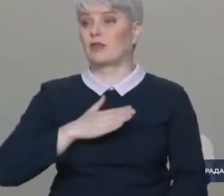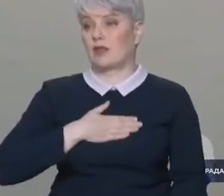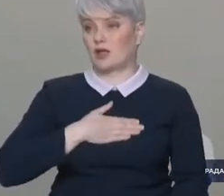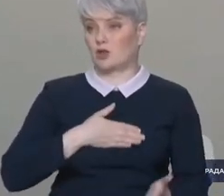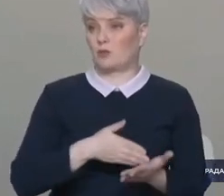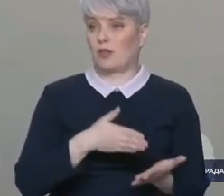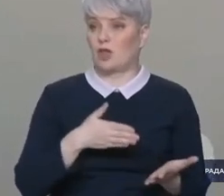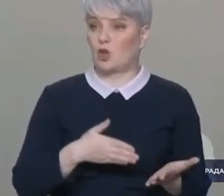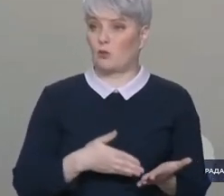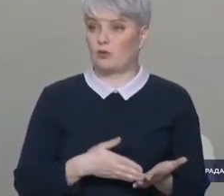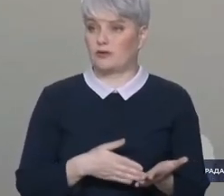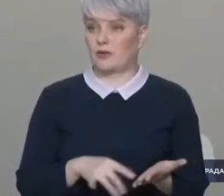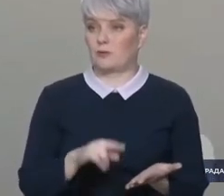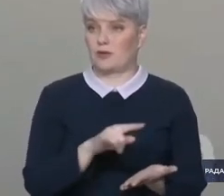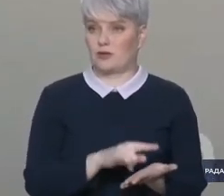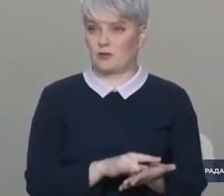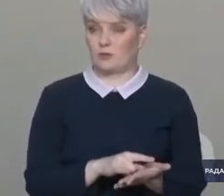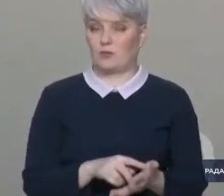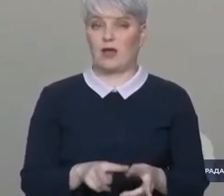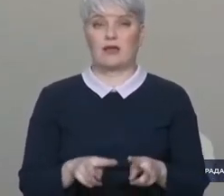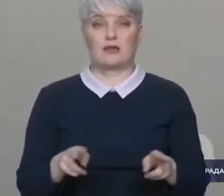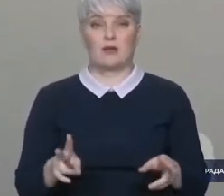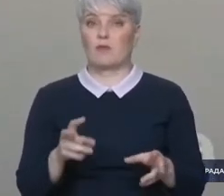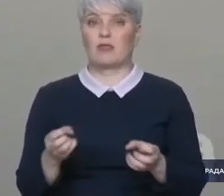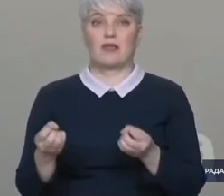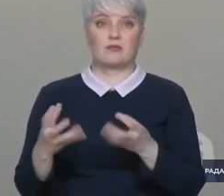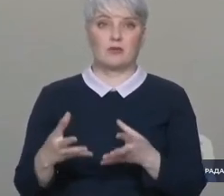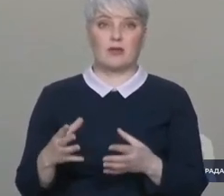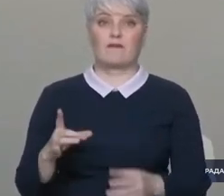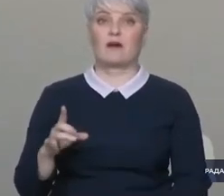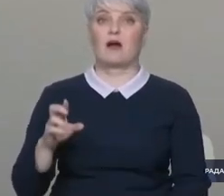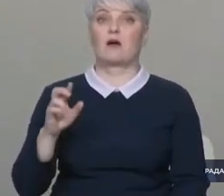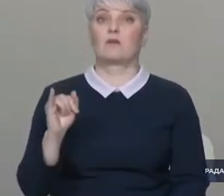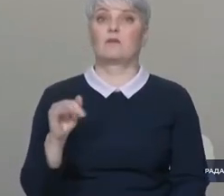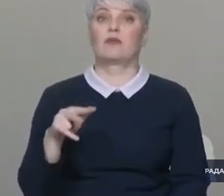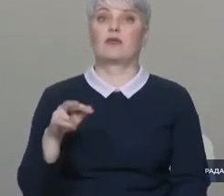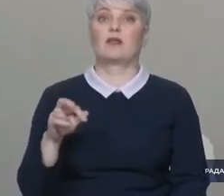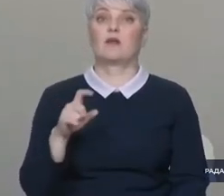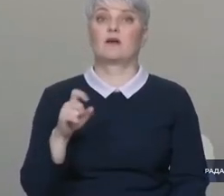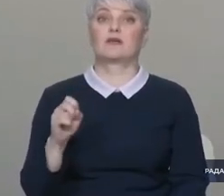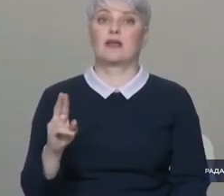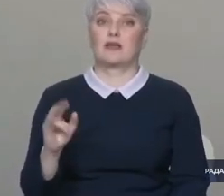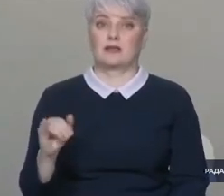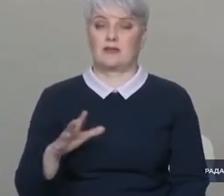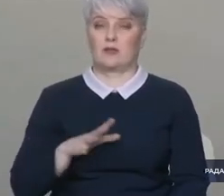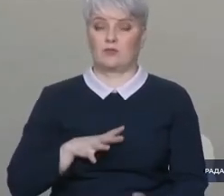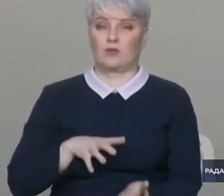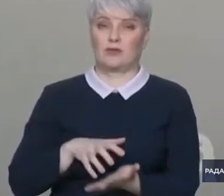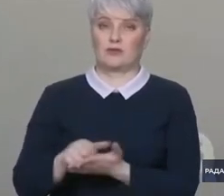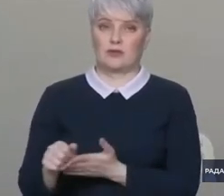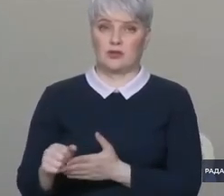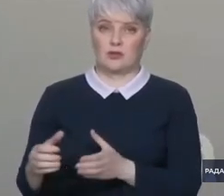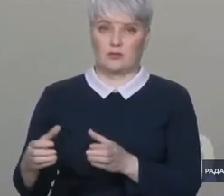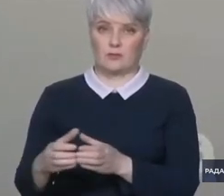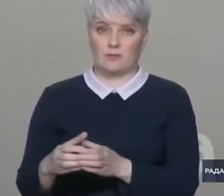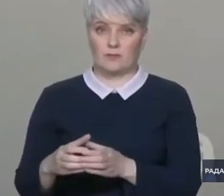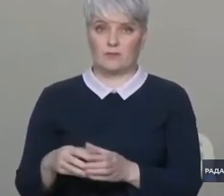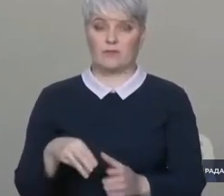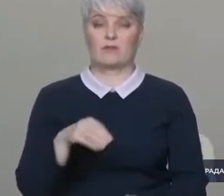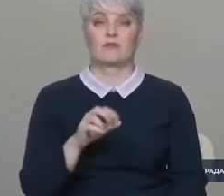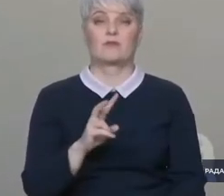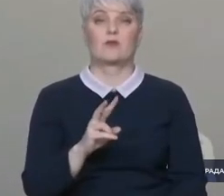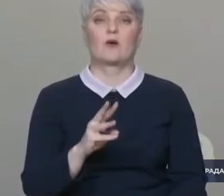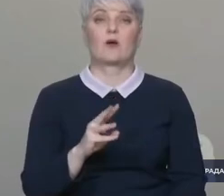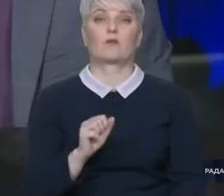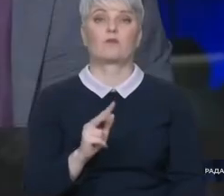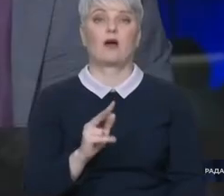неспроста, як і декілька днів тому в Білозерці було знищено угруповання російських військових, як постійно в Пологах, так Токмаку воно